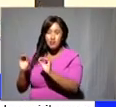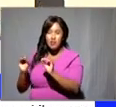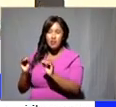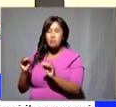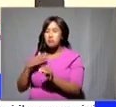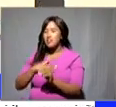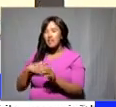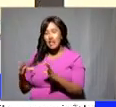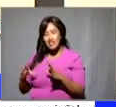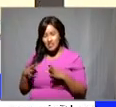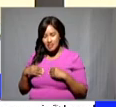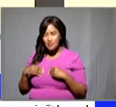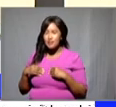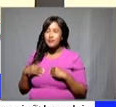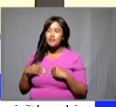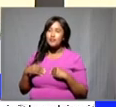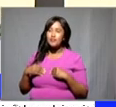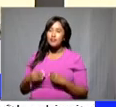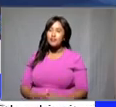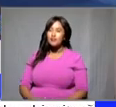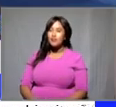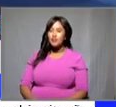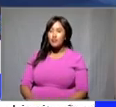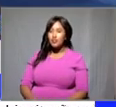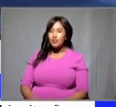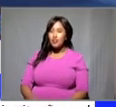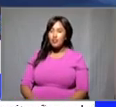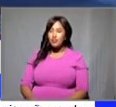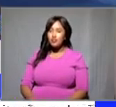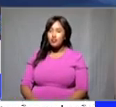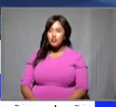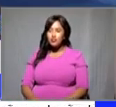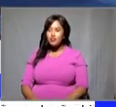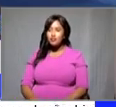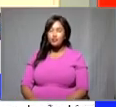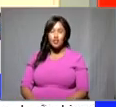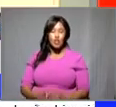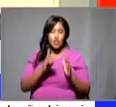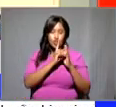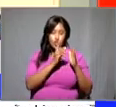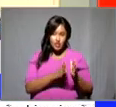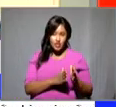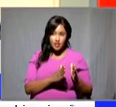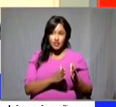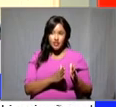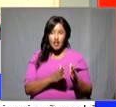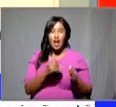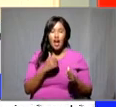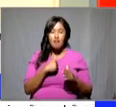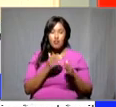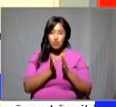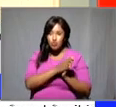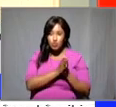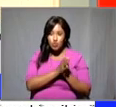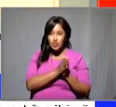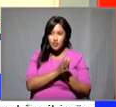ehe. Nini godi kai wairegi ya tuiri. You know, toro za tu. Dagitari, siya ginya nilio. Siya muhuhu wa do maikali